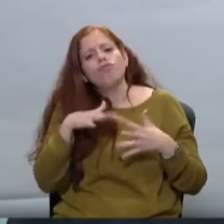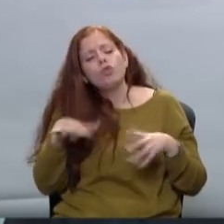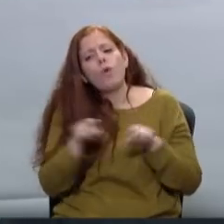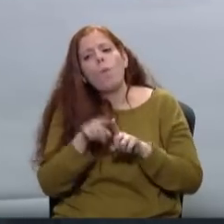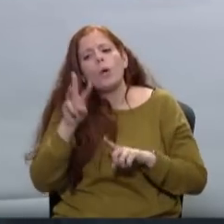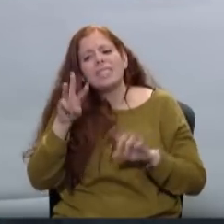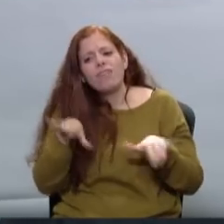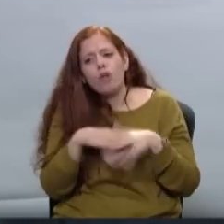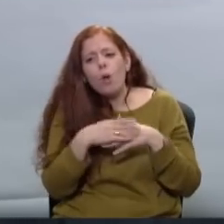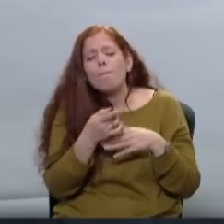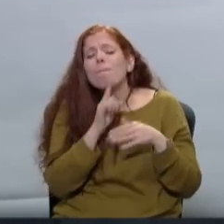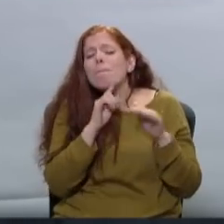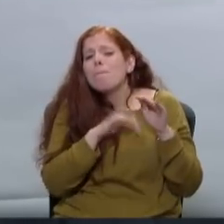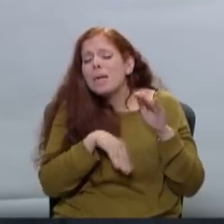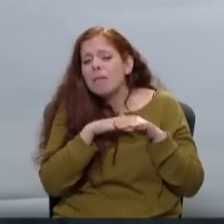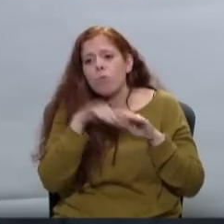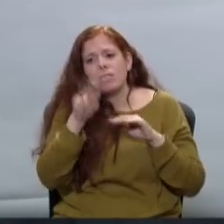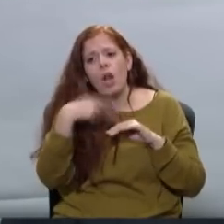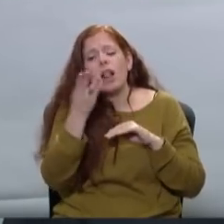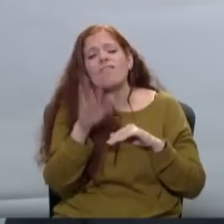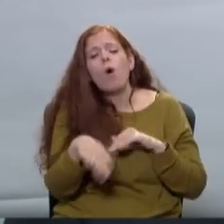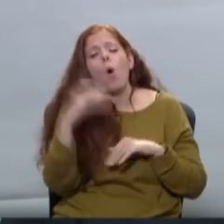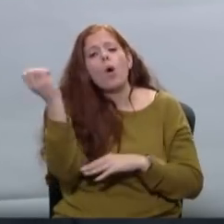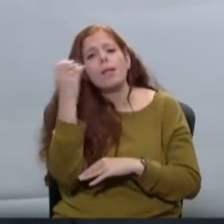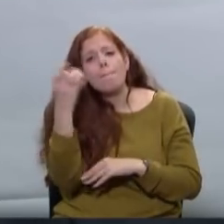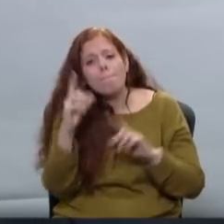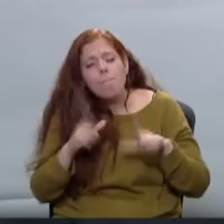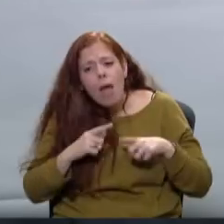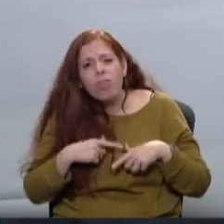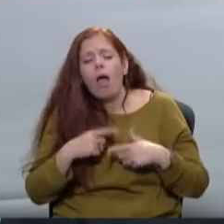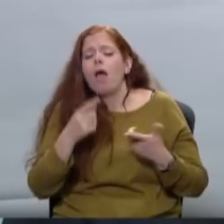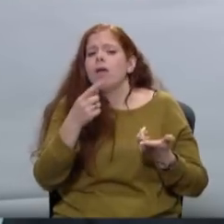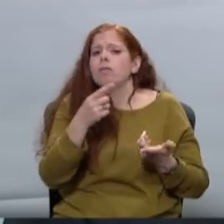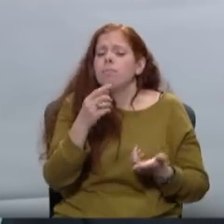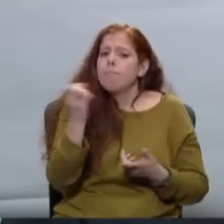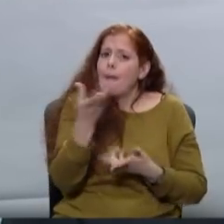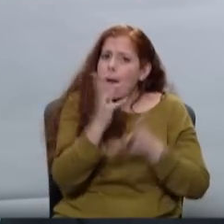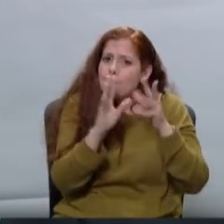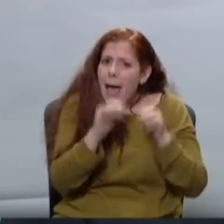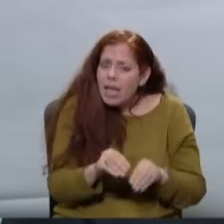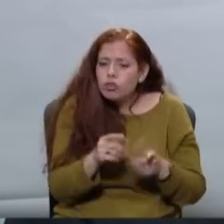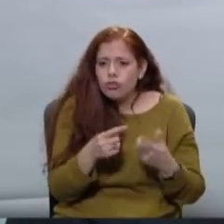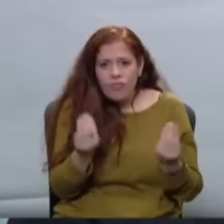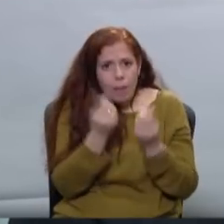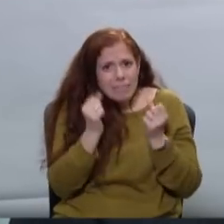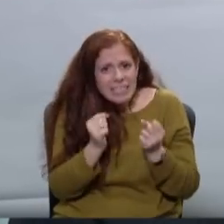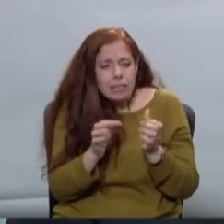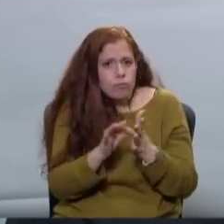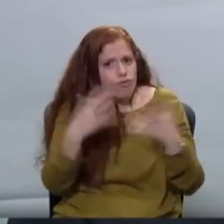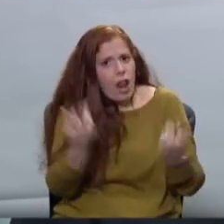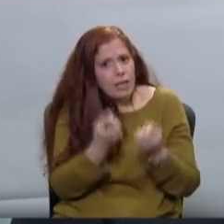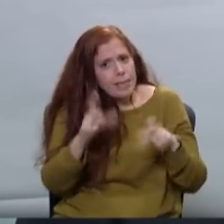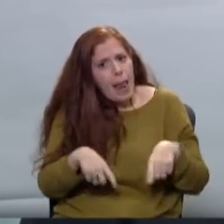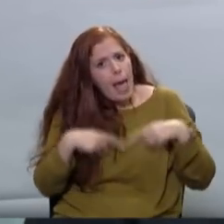מינימום דבר הוא צריך להיות אצלו, לפחות מד"א, לפחות מכבי אש, שהם דברים מאוד בסיסיים